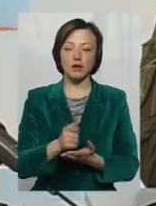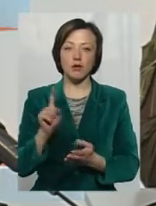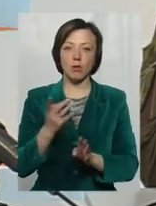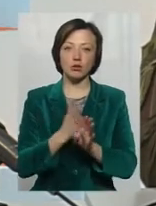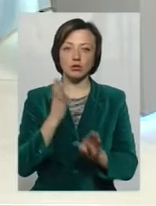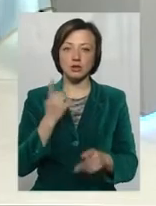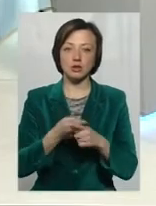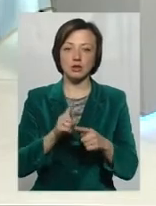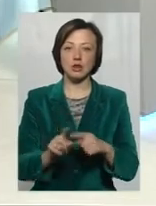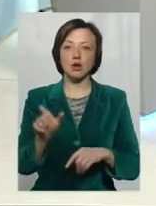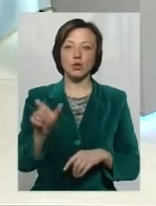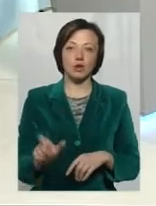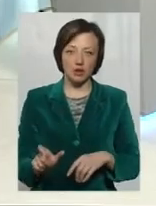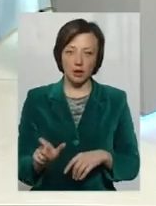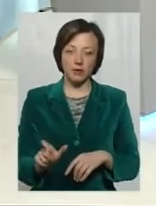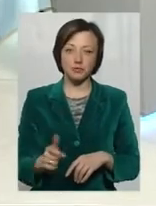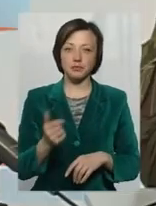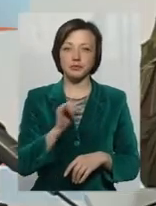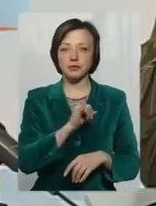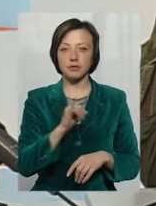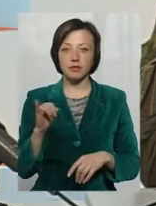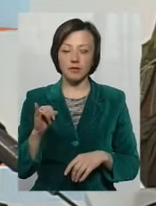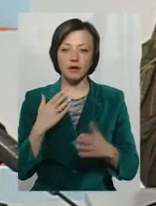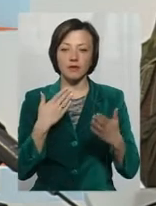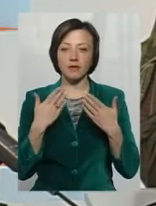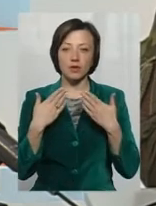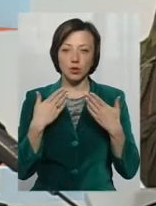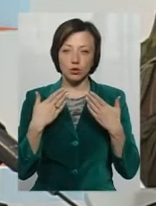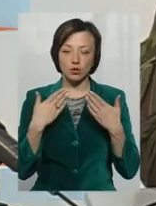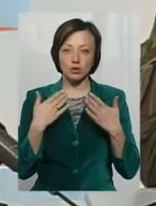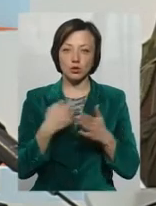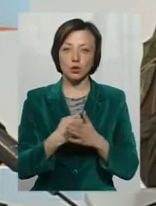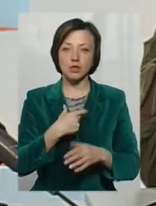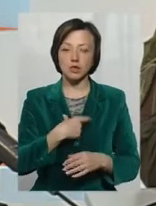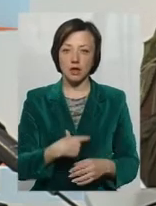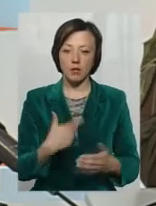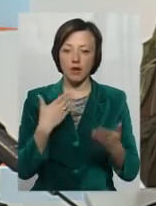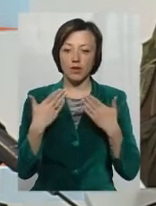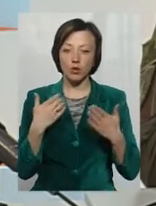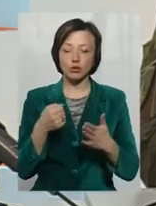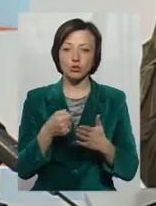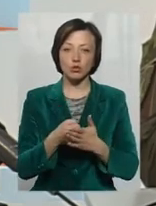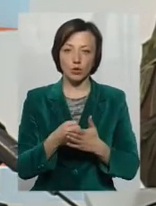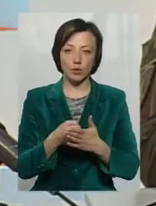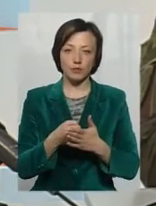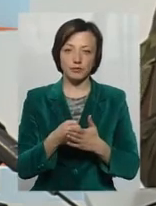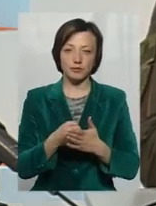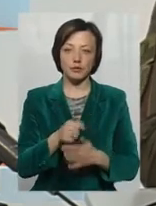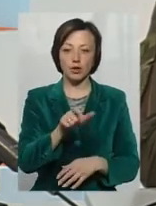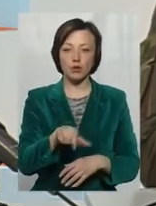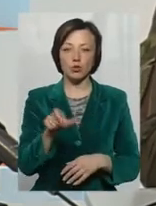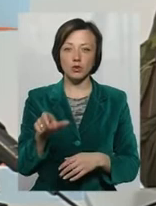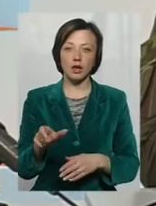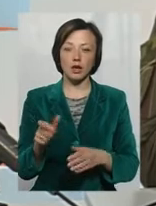це людина. Людина, її відношення до себе, її відношення до людей, які